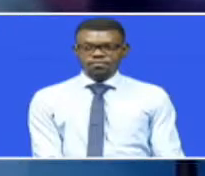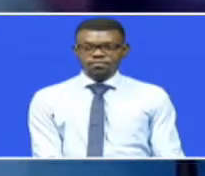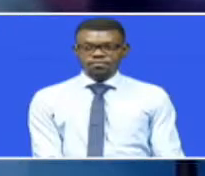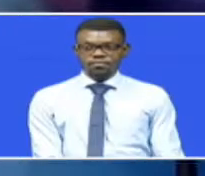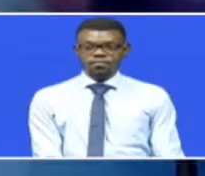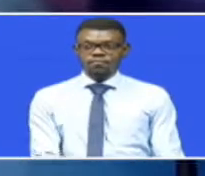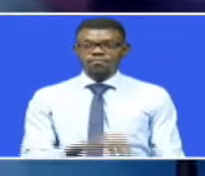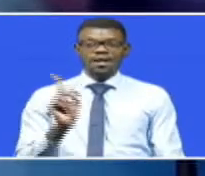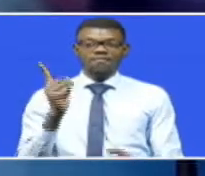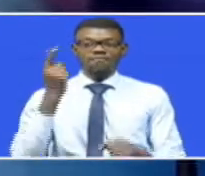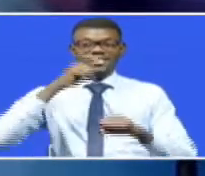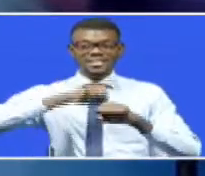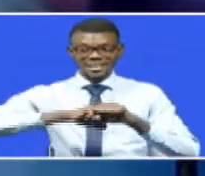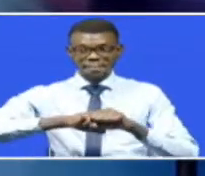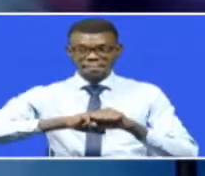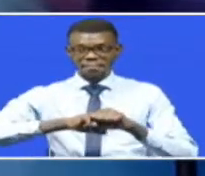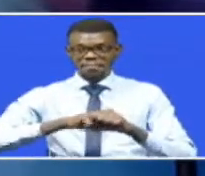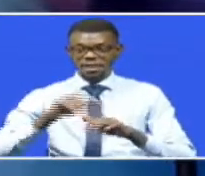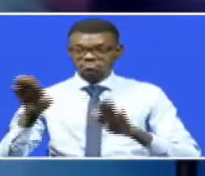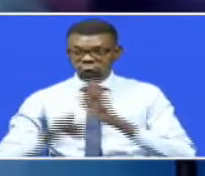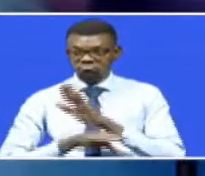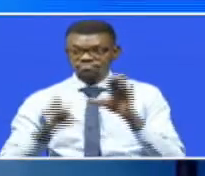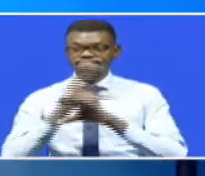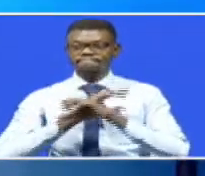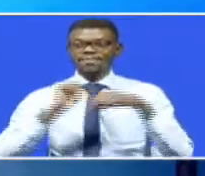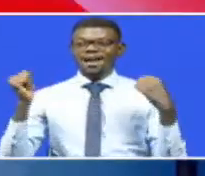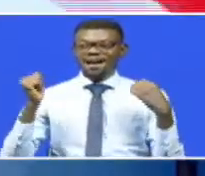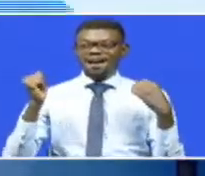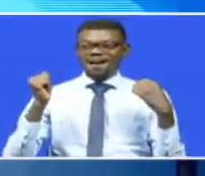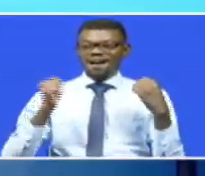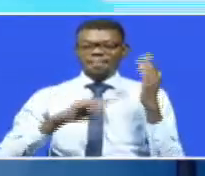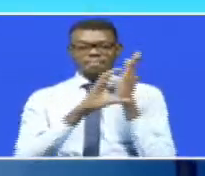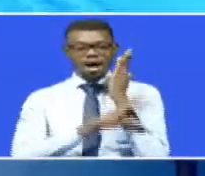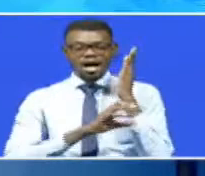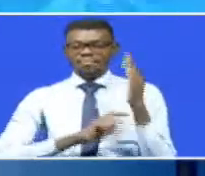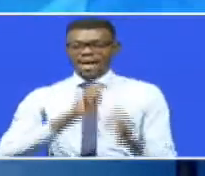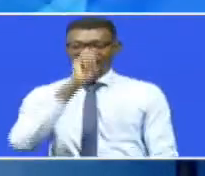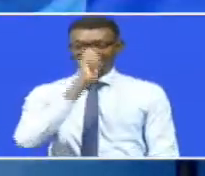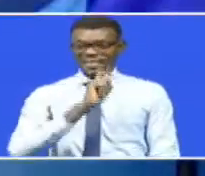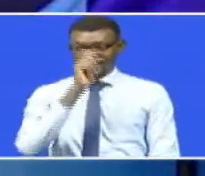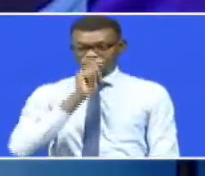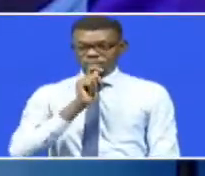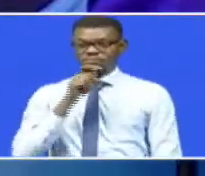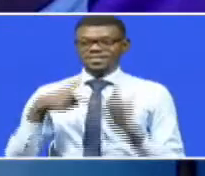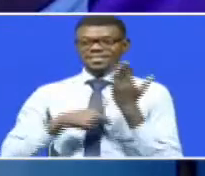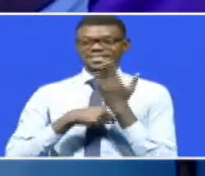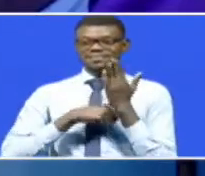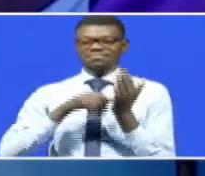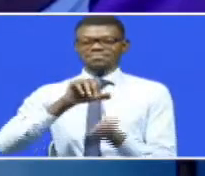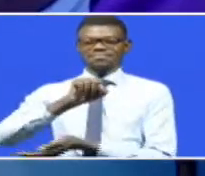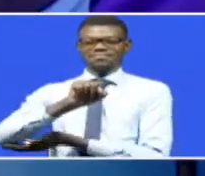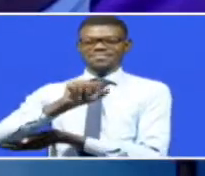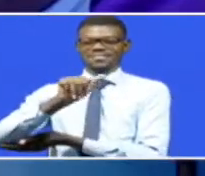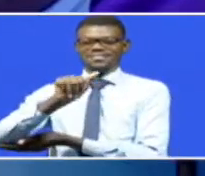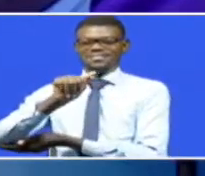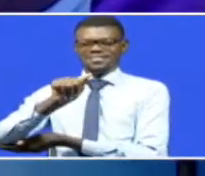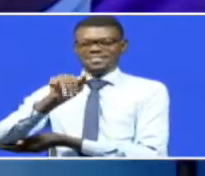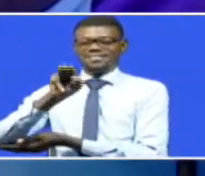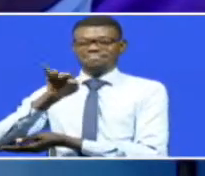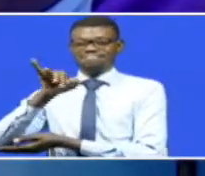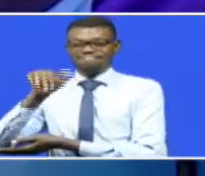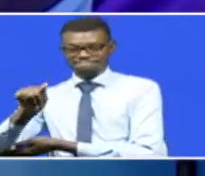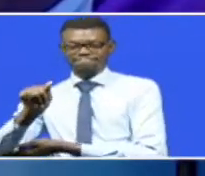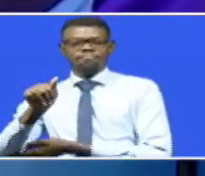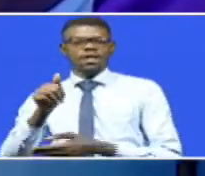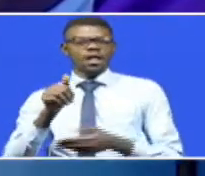Mtazamaji, kwa mara ya kwanza makamu wa rais wa Jamhuri ya Muungano wa Tanzania Bi Samia Suluhu Hassan amezungumzia swala la